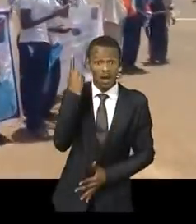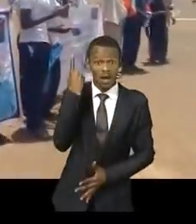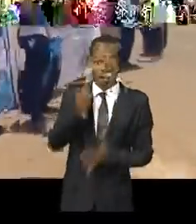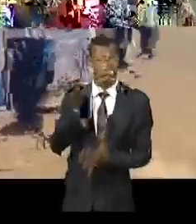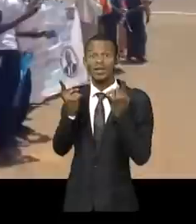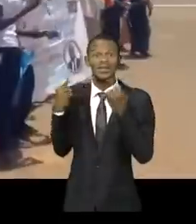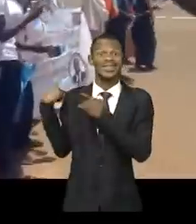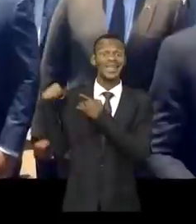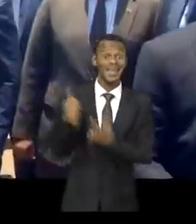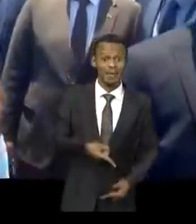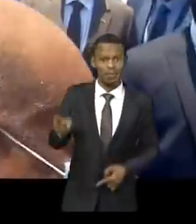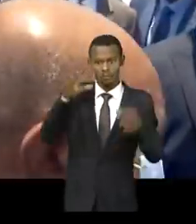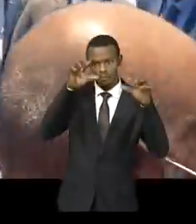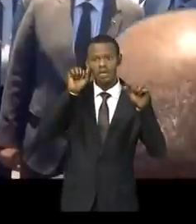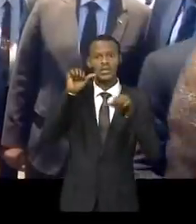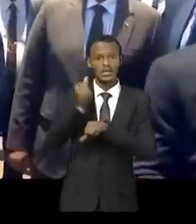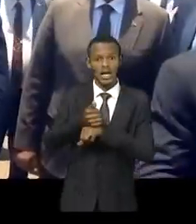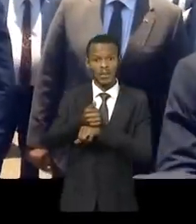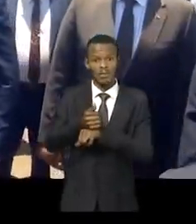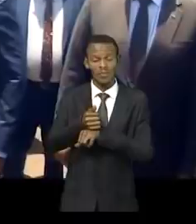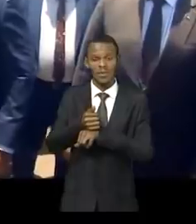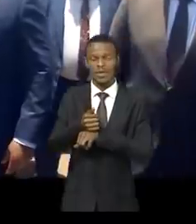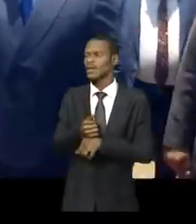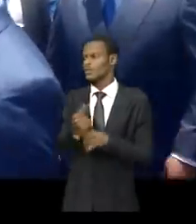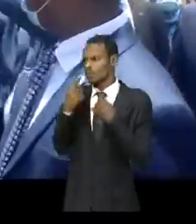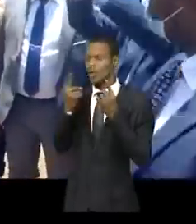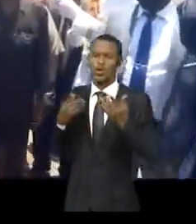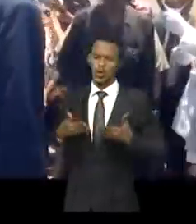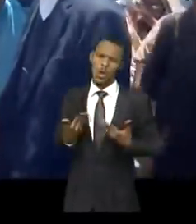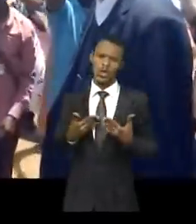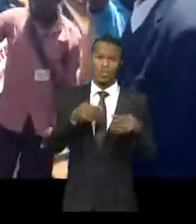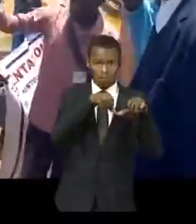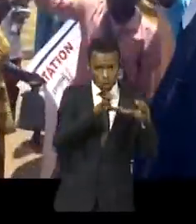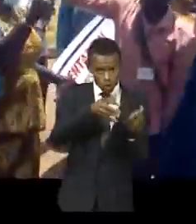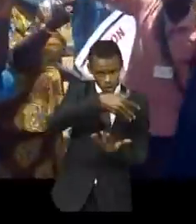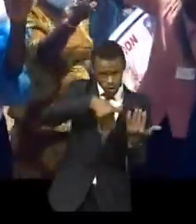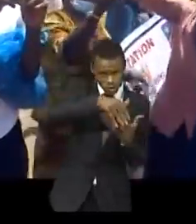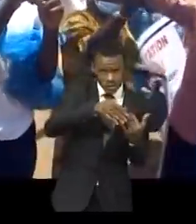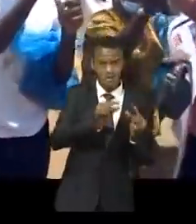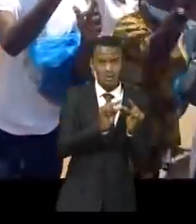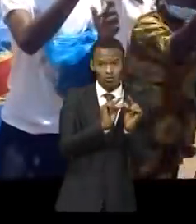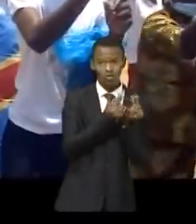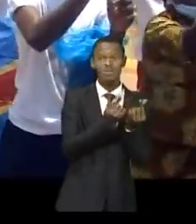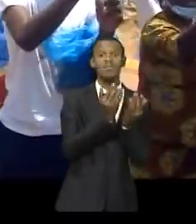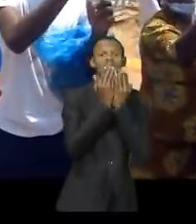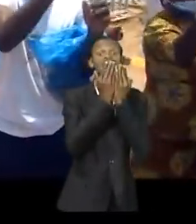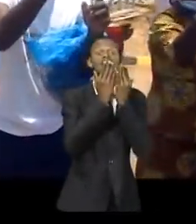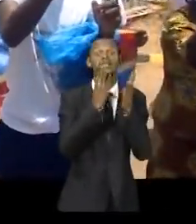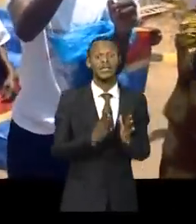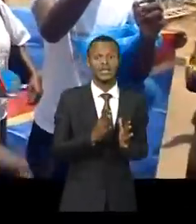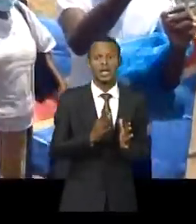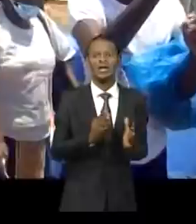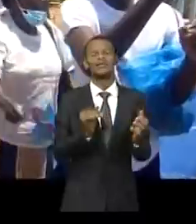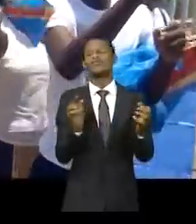depuis l'investiture. Ces Congolais, en majorité des étudiants, ont été approchés par le chef de l'État, bravant ainsi